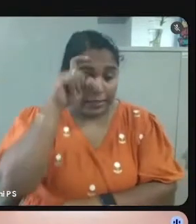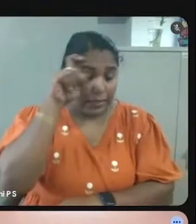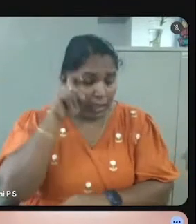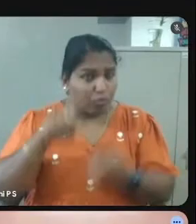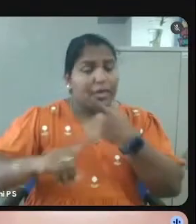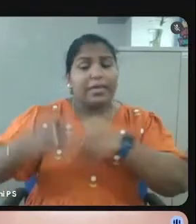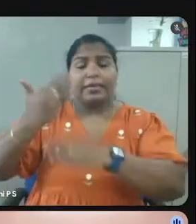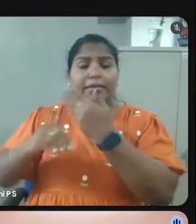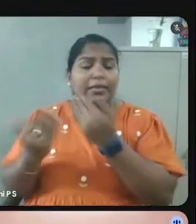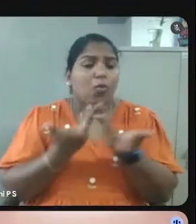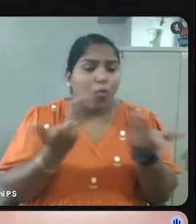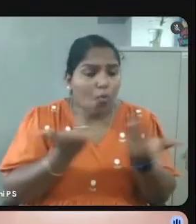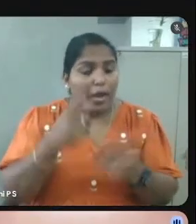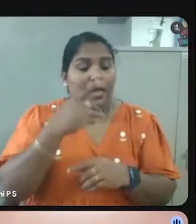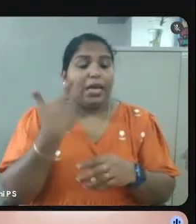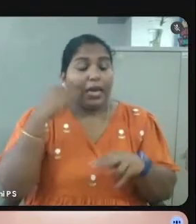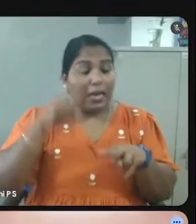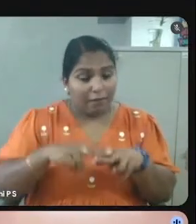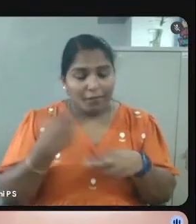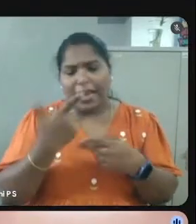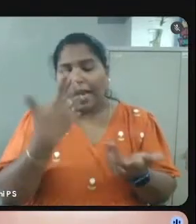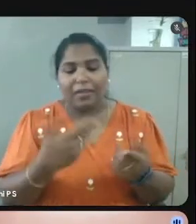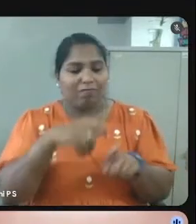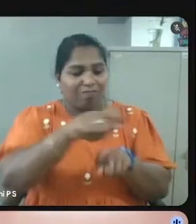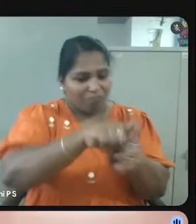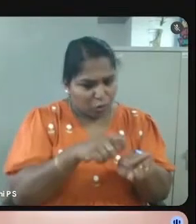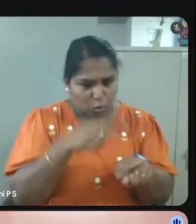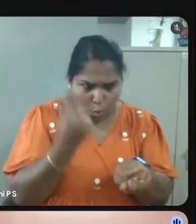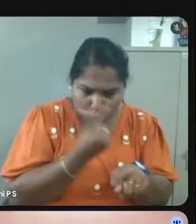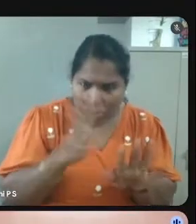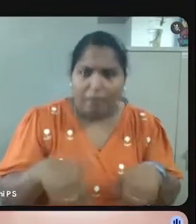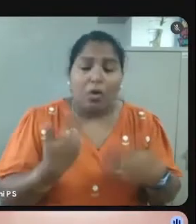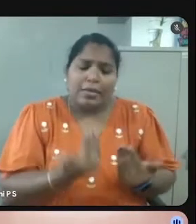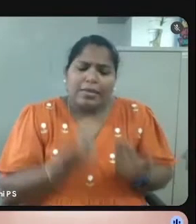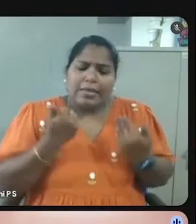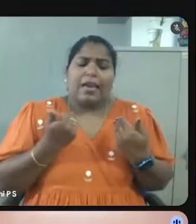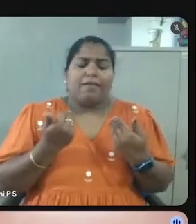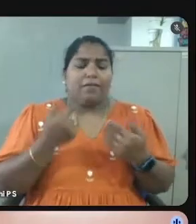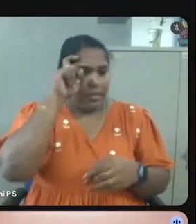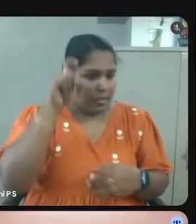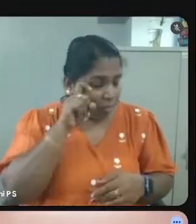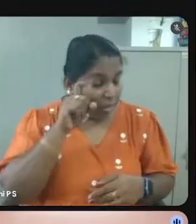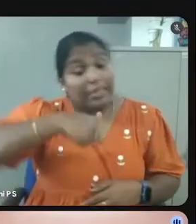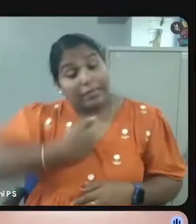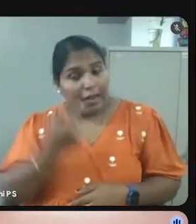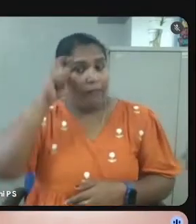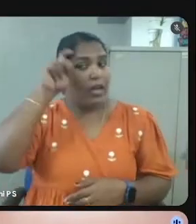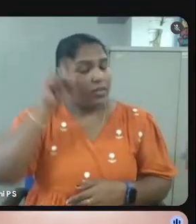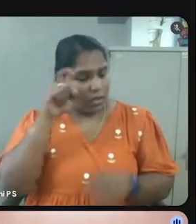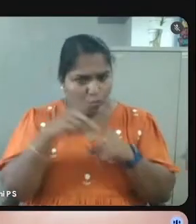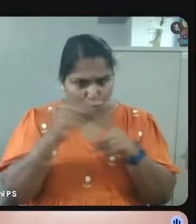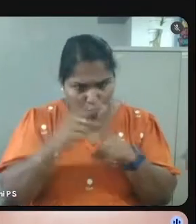തന്നെ എടുക്കും. അവർ കോൺട്രാസെപ്ഷൻ യൂസ് ചെയ്യുന്നുണ്ടോ, സേഫ് സെക്സ് ആയിട്ട് ഉണ്ടോ, മാസ്റ്റർബേഷൻസ് ചെയ്യാനുണ്ടോ.